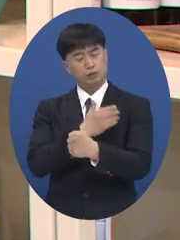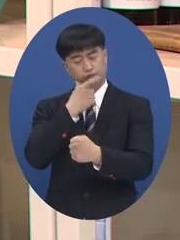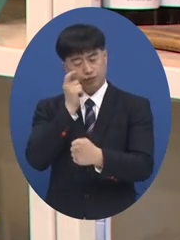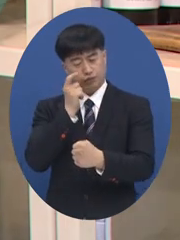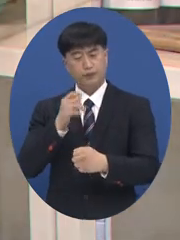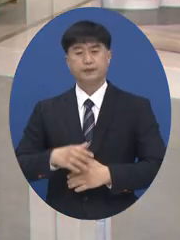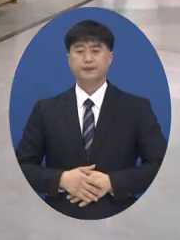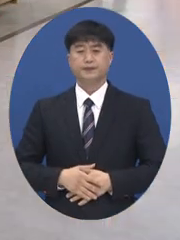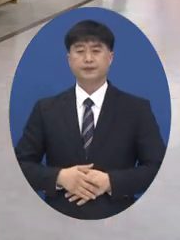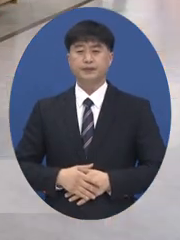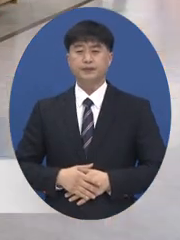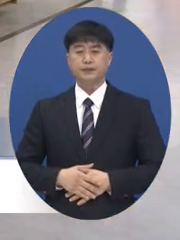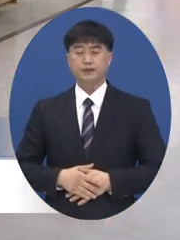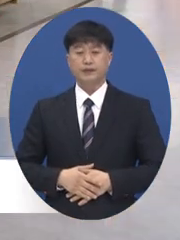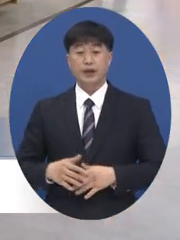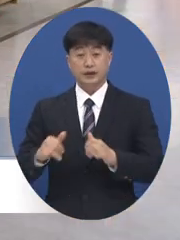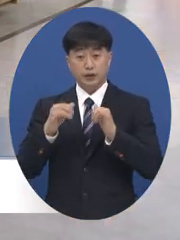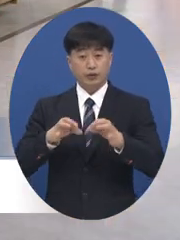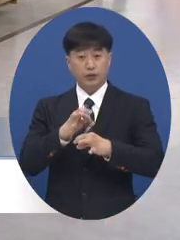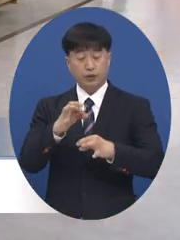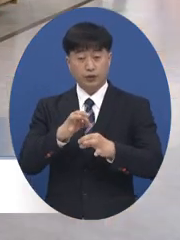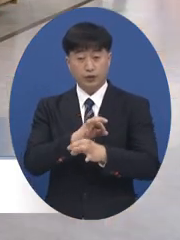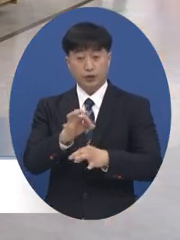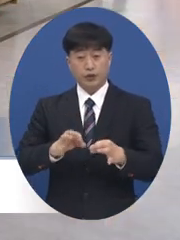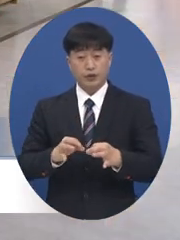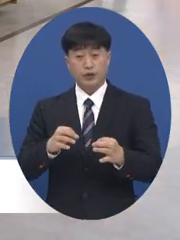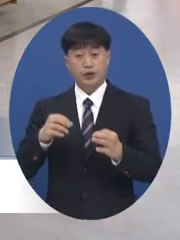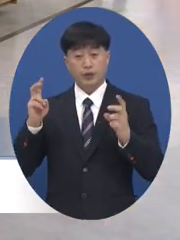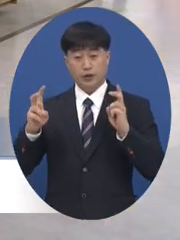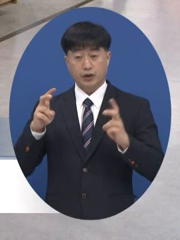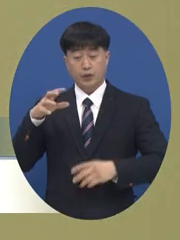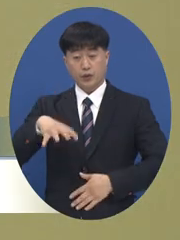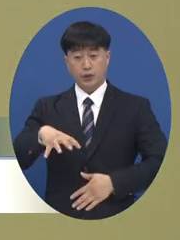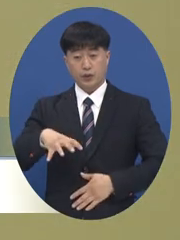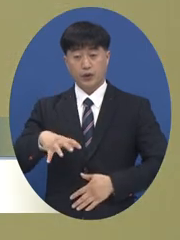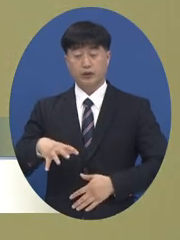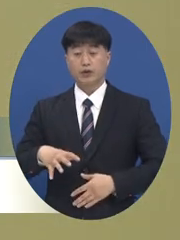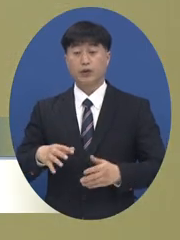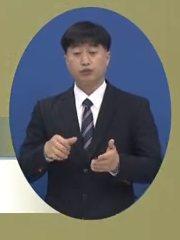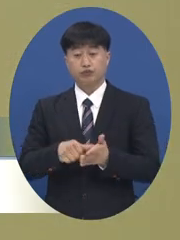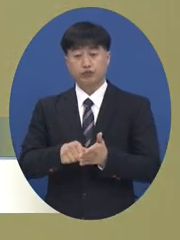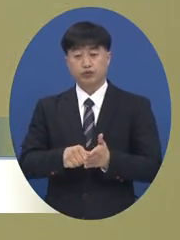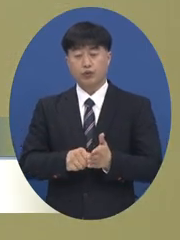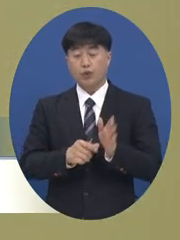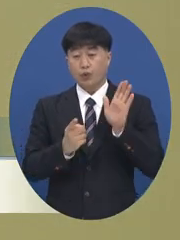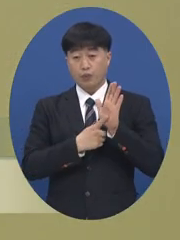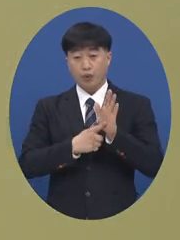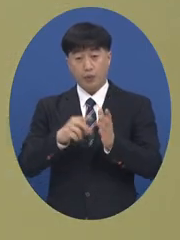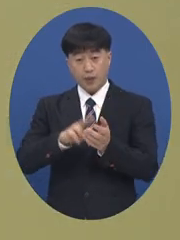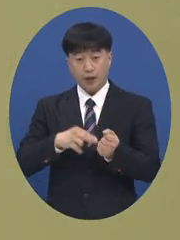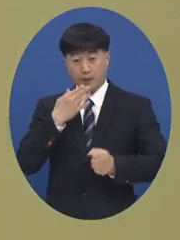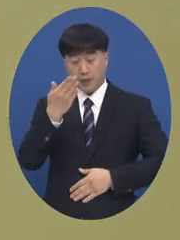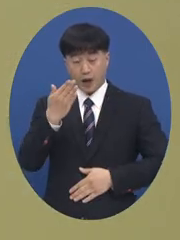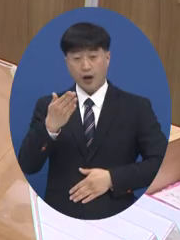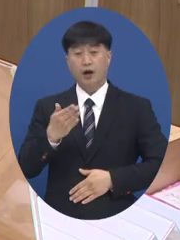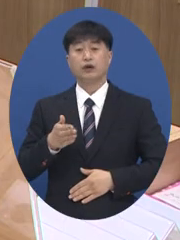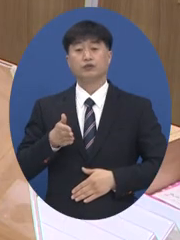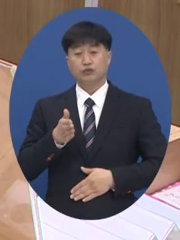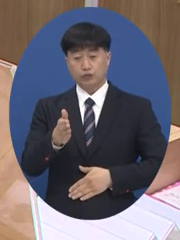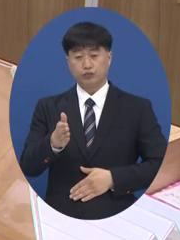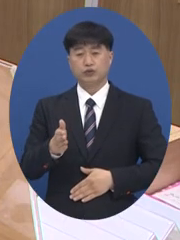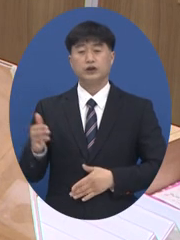부족해요 사회적 경제 기업들이 제품을 홍보하고 판매할 수 있는 전용 공간이 김포시의 물 열었습니다